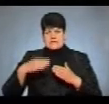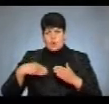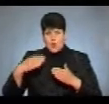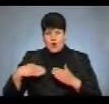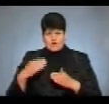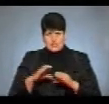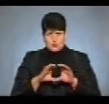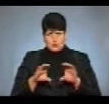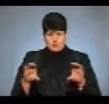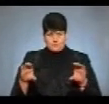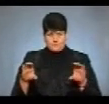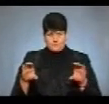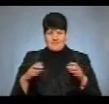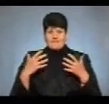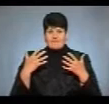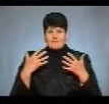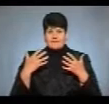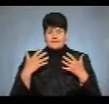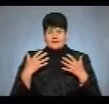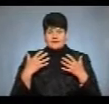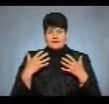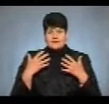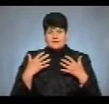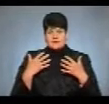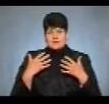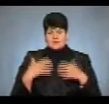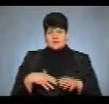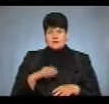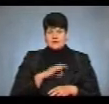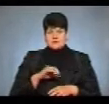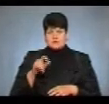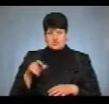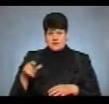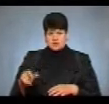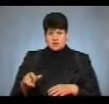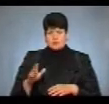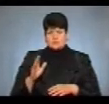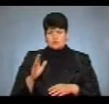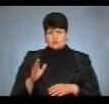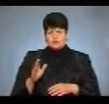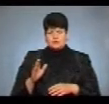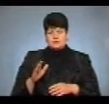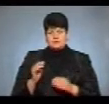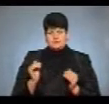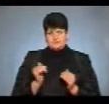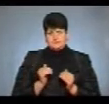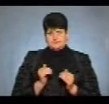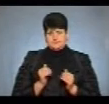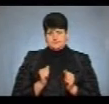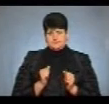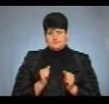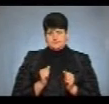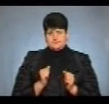І втрати теплоносія на шляху до споживача у цих нових труб будуть набагато менші.